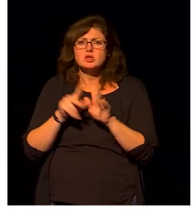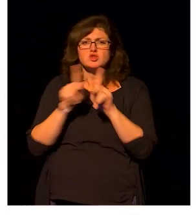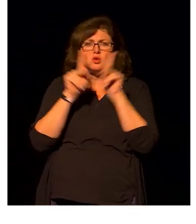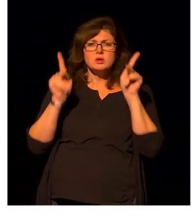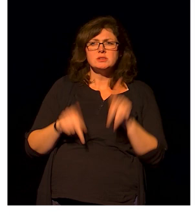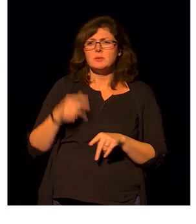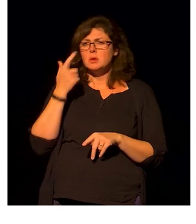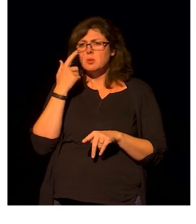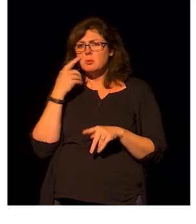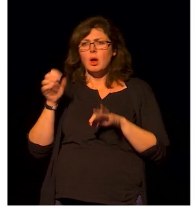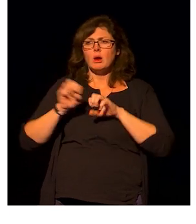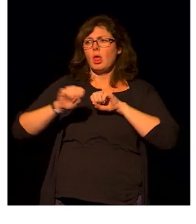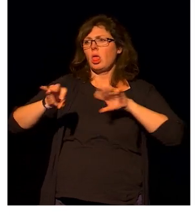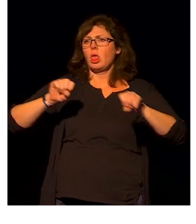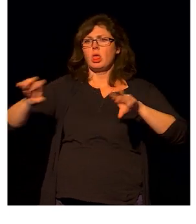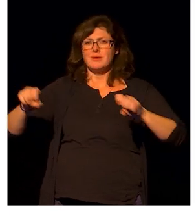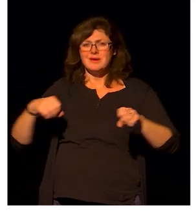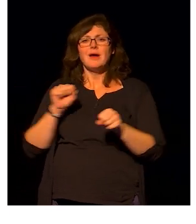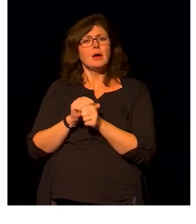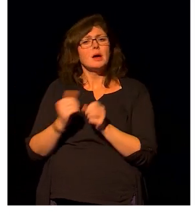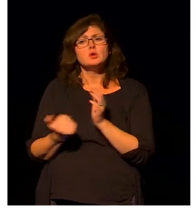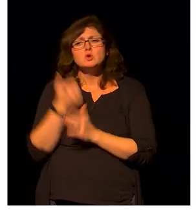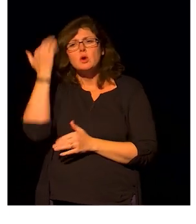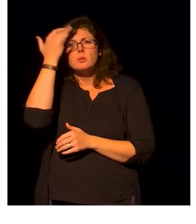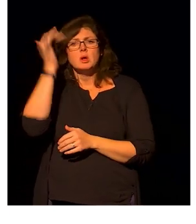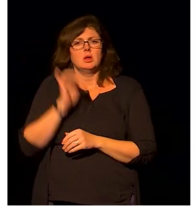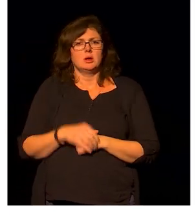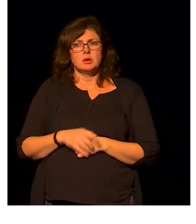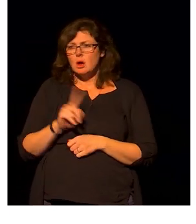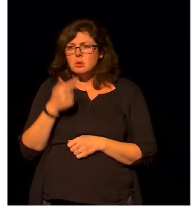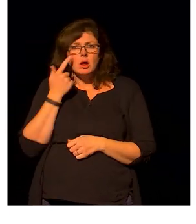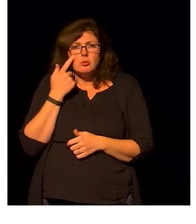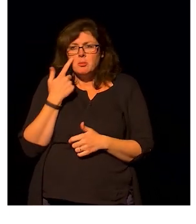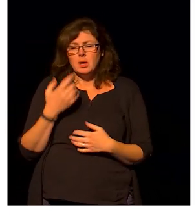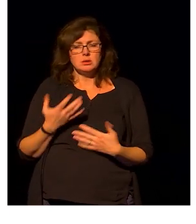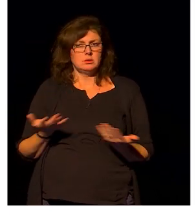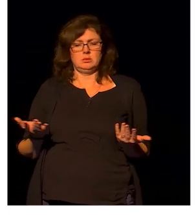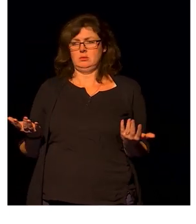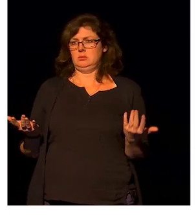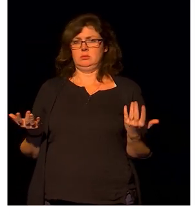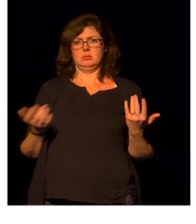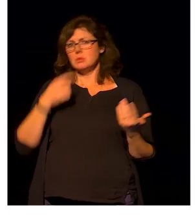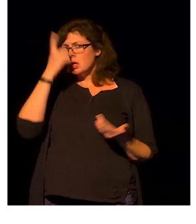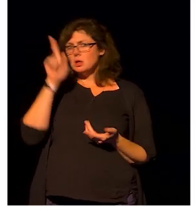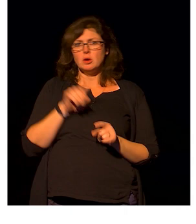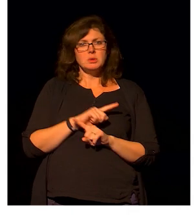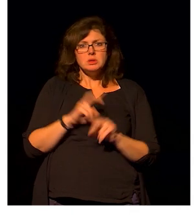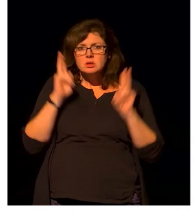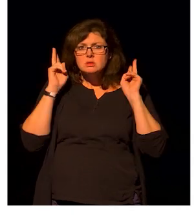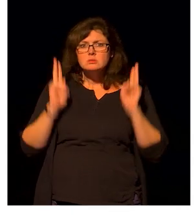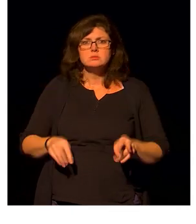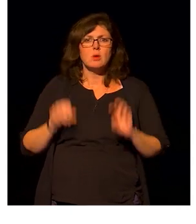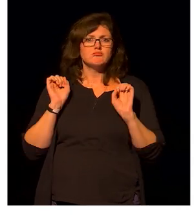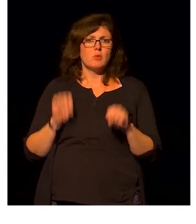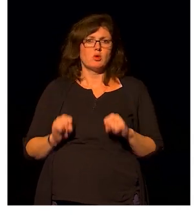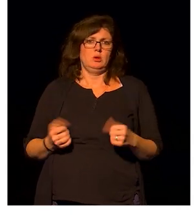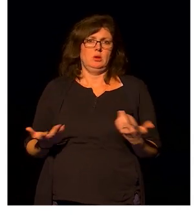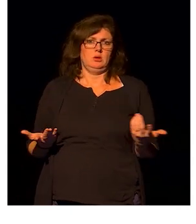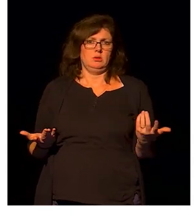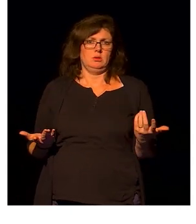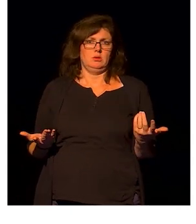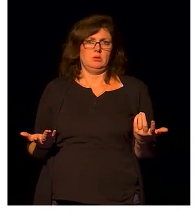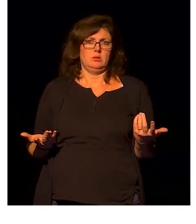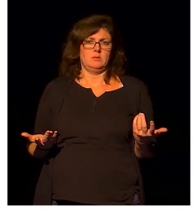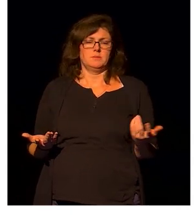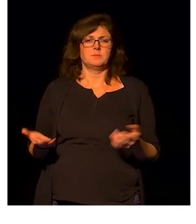dann nochmal neu nachdenken. Im Moment ist das, glaube ich, nicht so wirklich möglich.